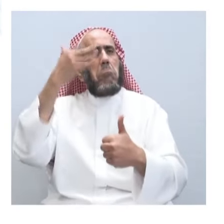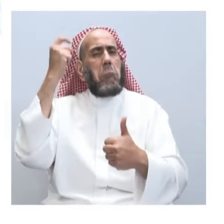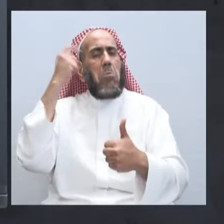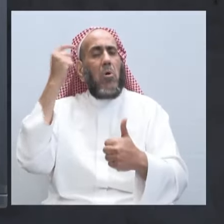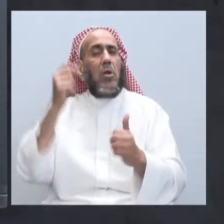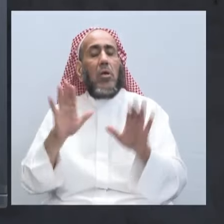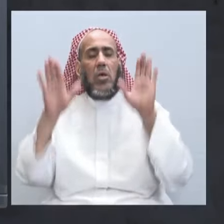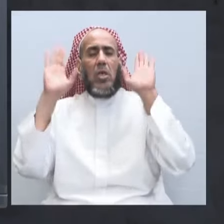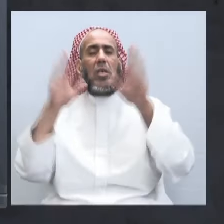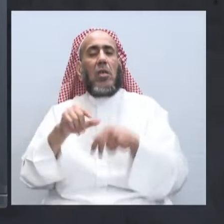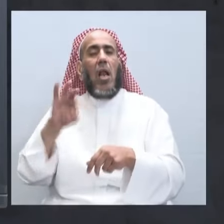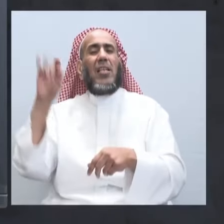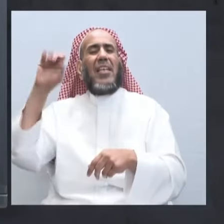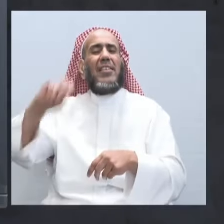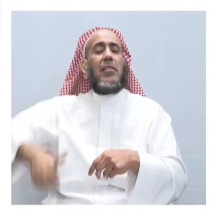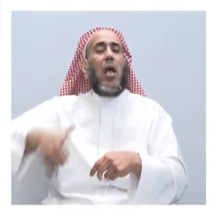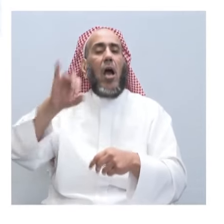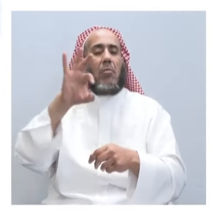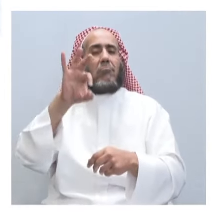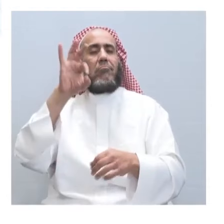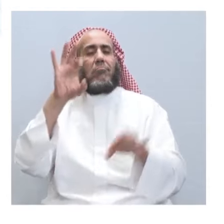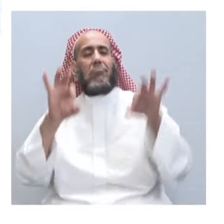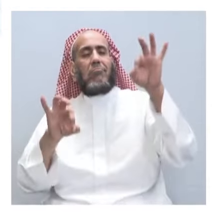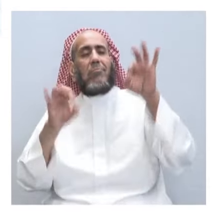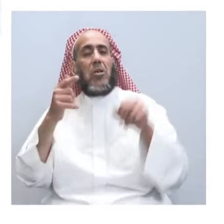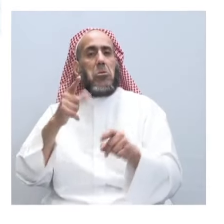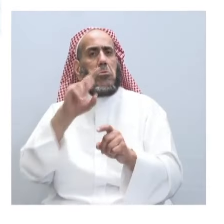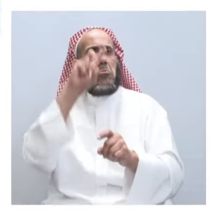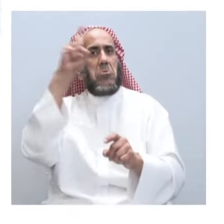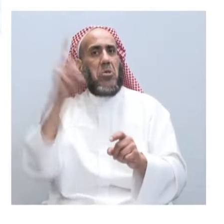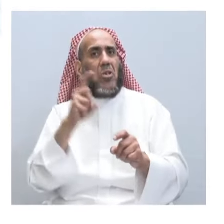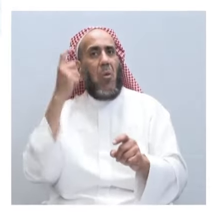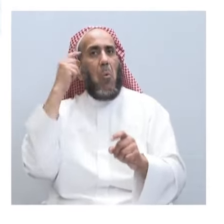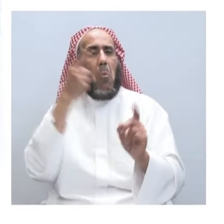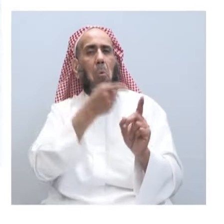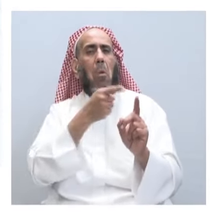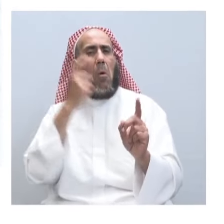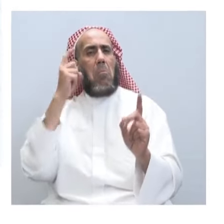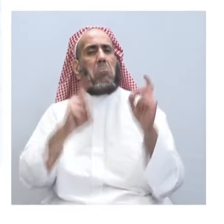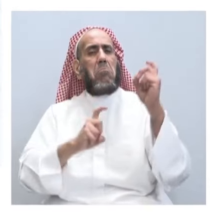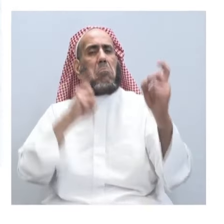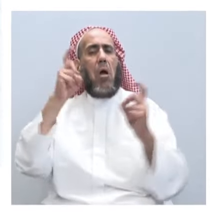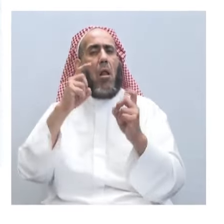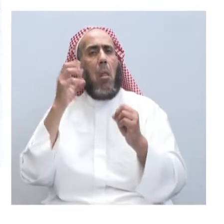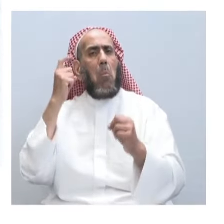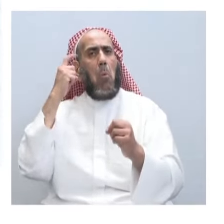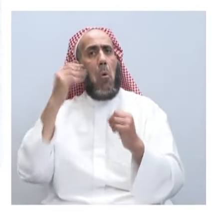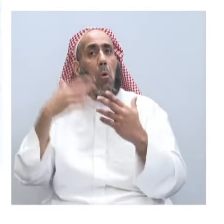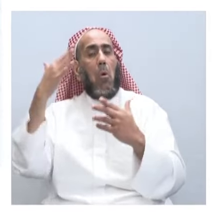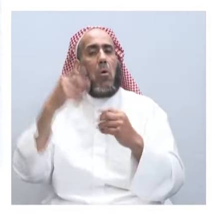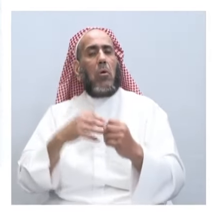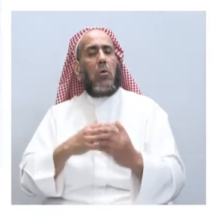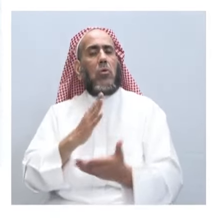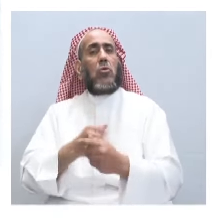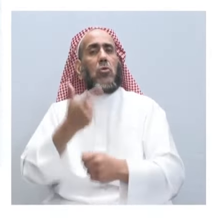صلاه الاستخاره طيبه في كل الامور استشر العقلاء العقلاء اهل المشوره صدق